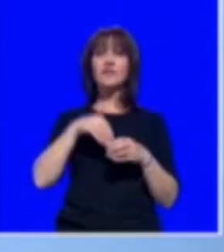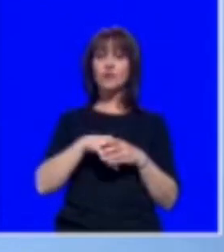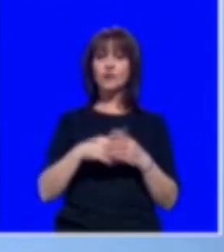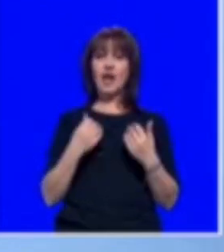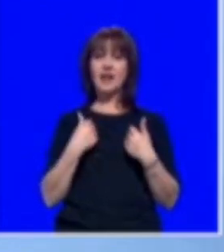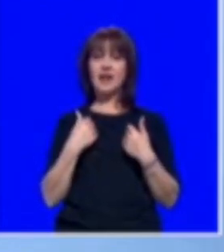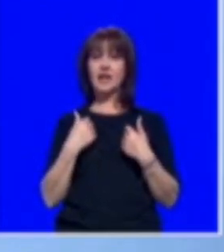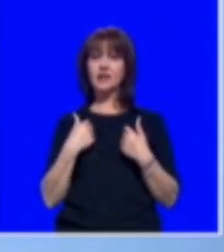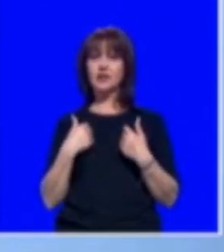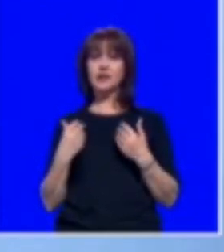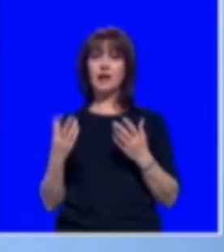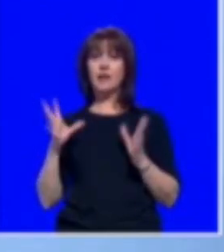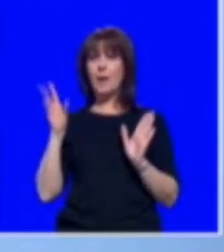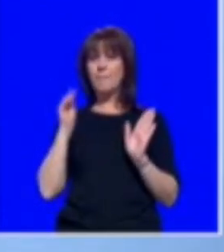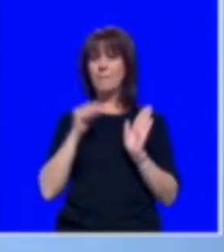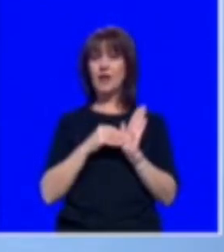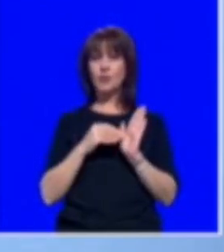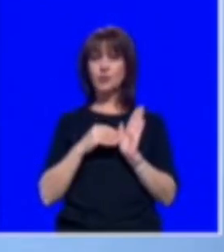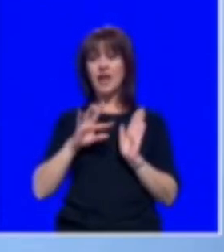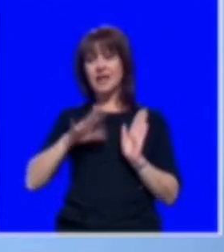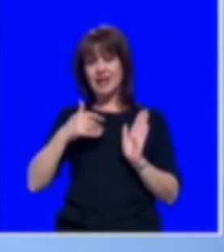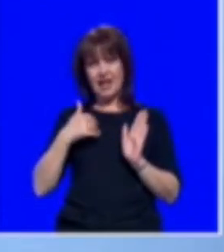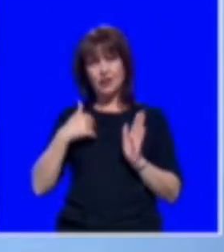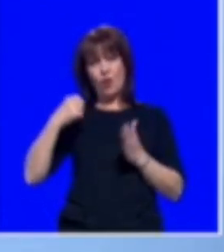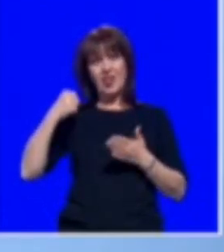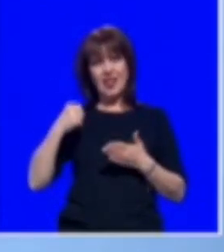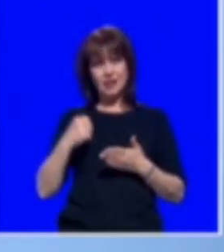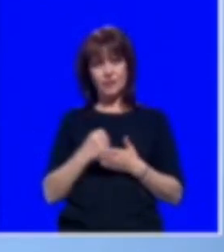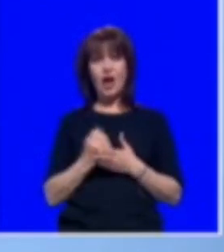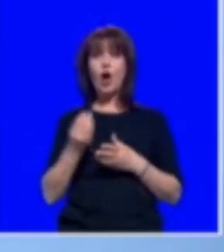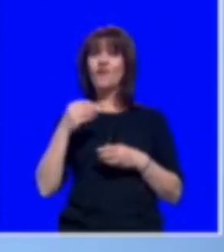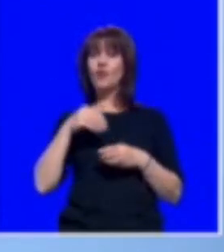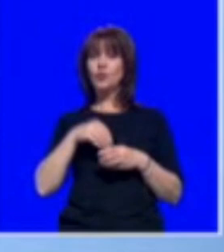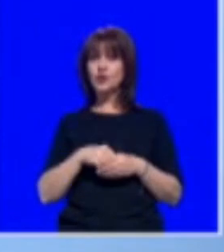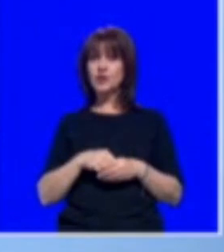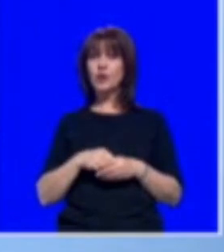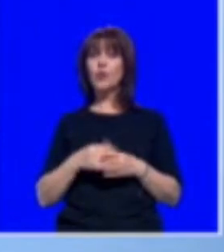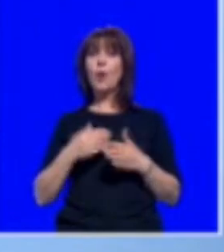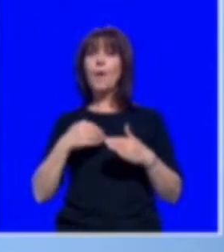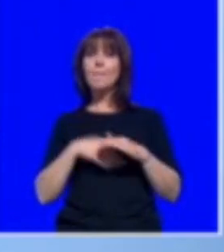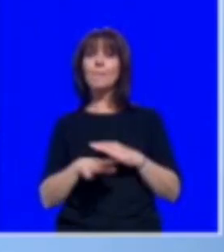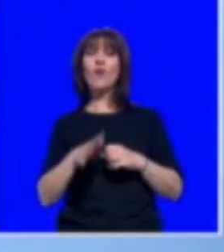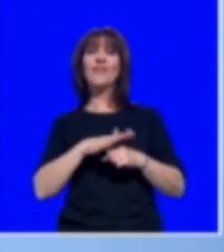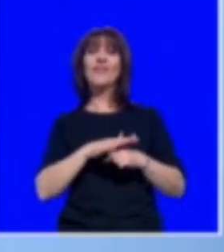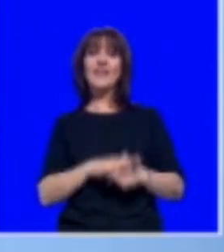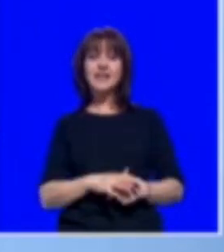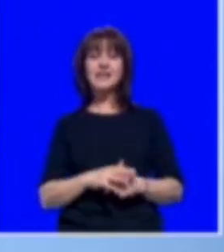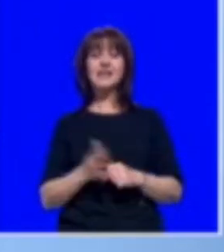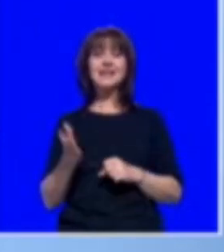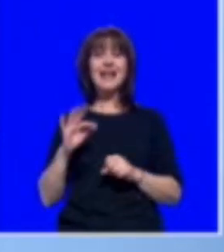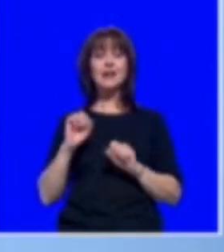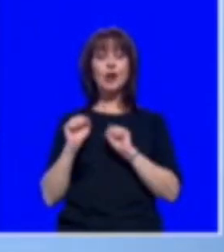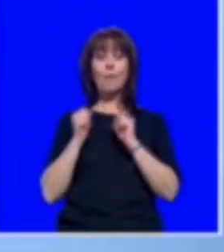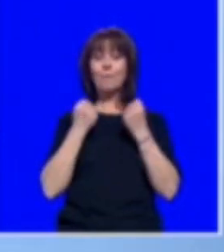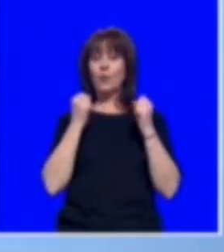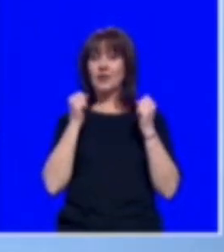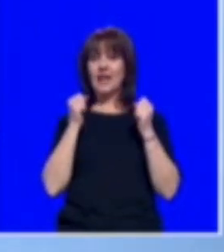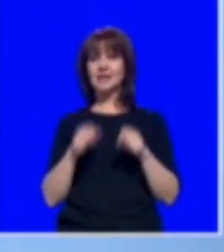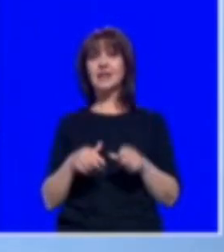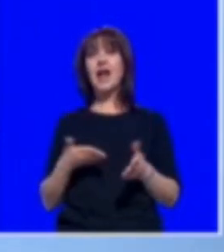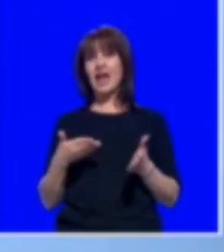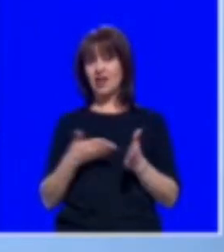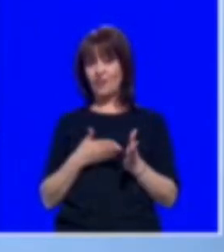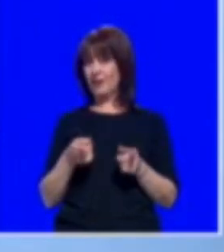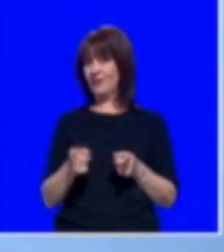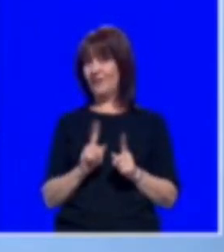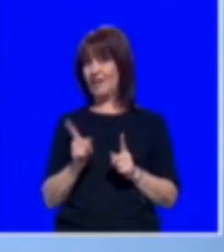нашите предложения и настоявания, нека така да го кажем, включително под натиска на синдикални протести. И въпреки това не го подкрепихте?